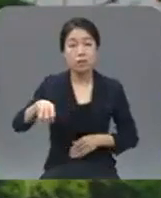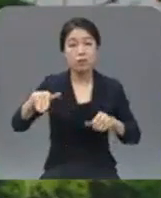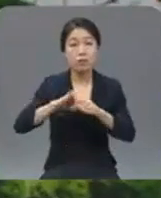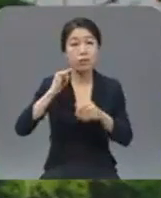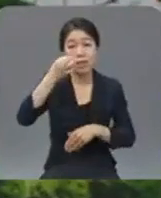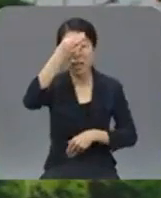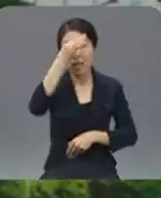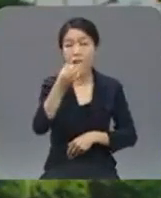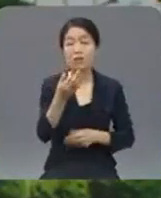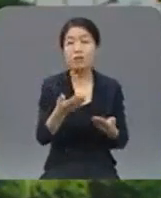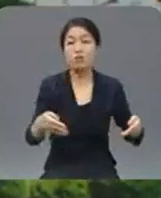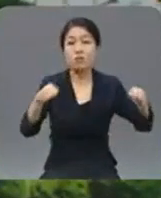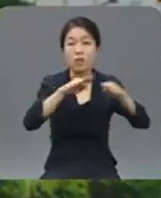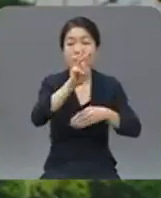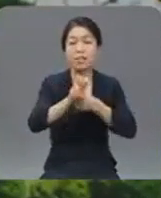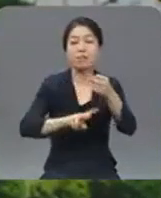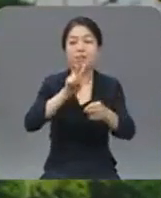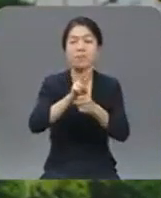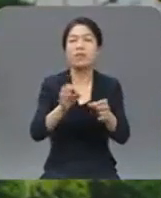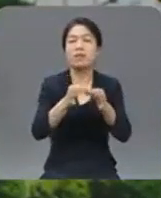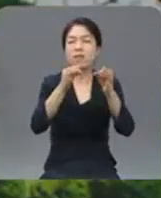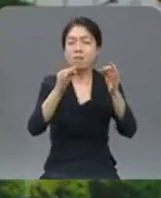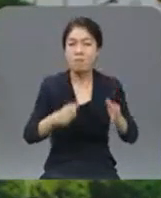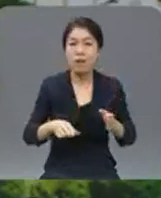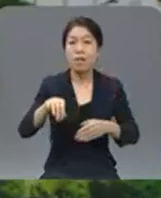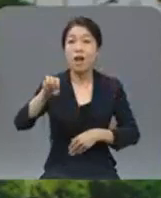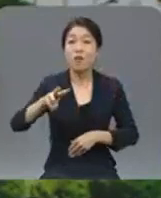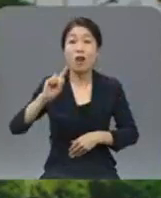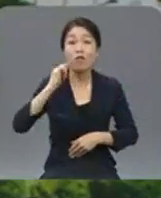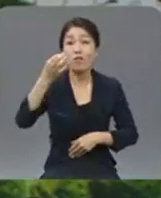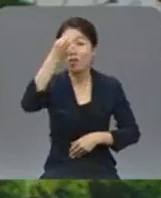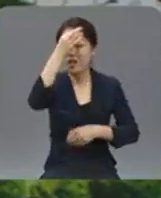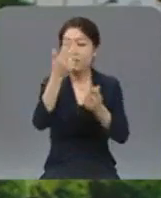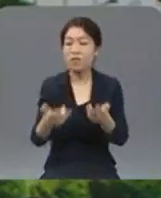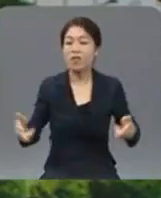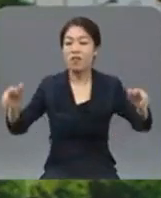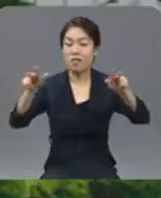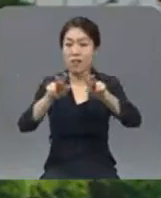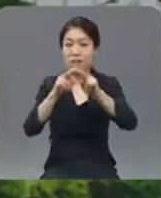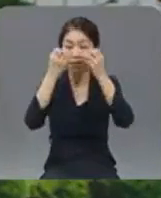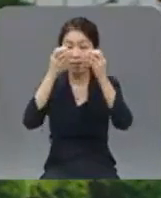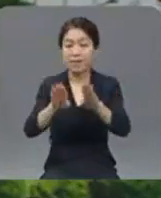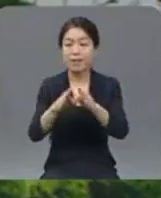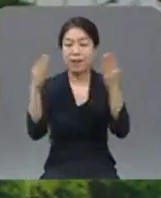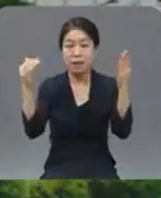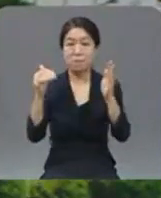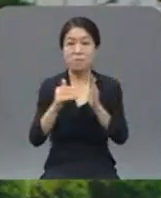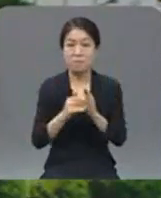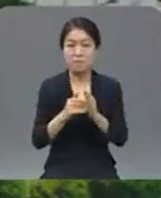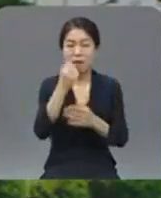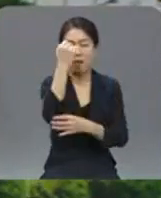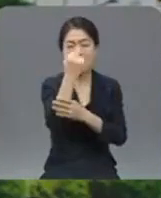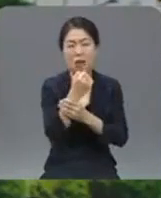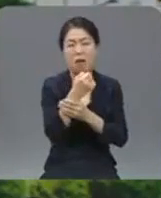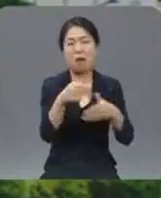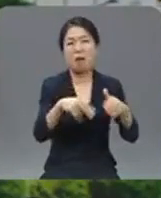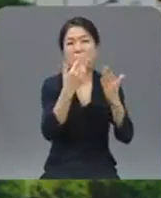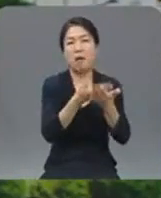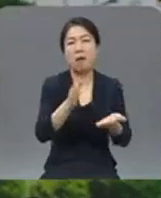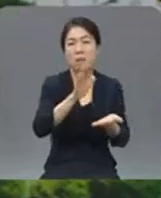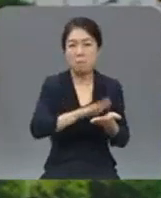광주문화예술회관이 32년 만에 광주예술의 전당으로 새롭게 문을 열었습니다 낡은 시설을 고치고